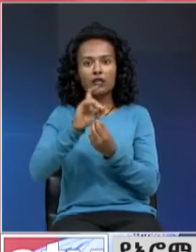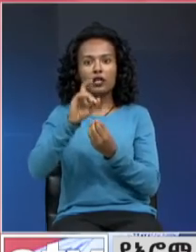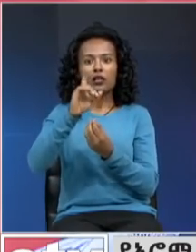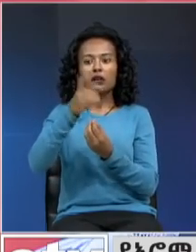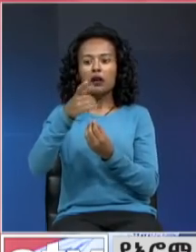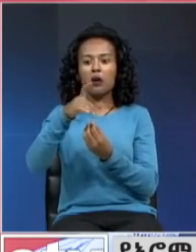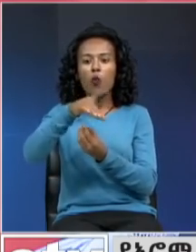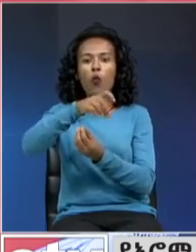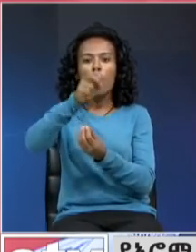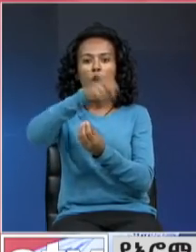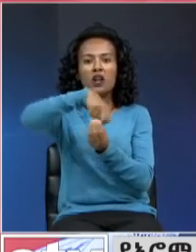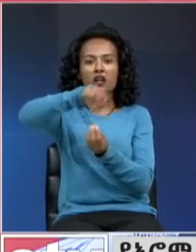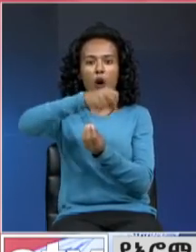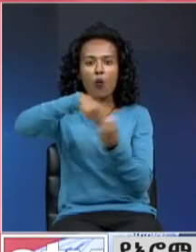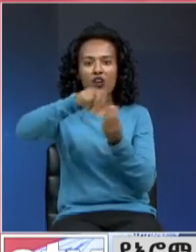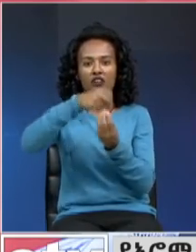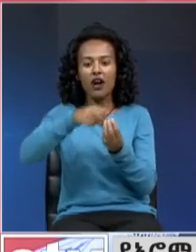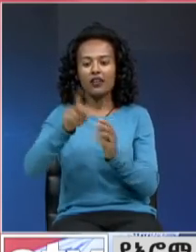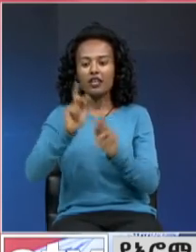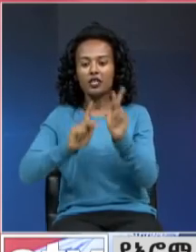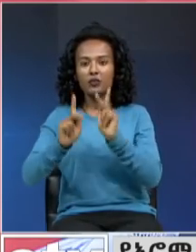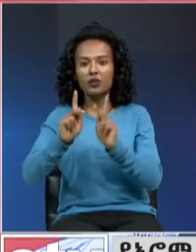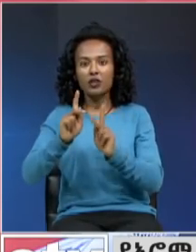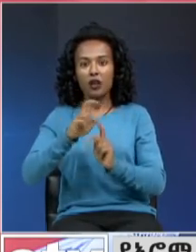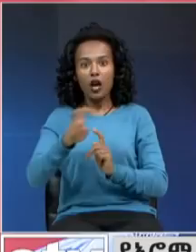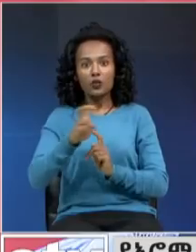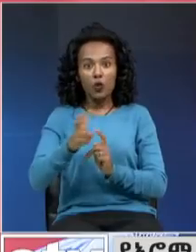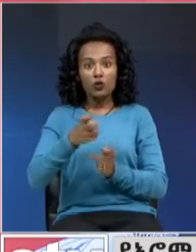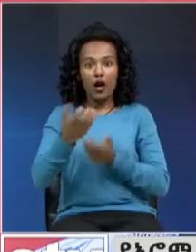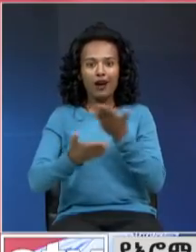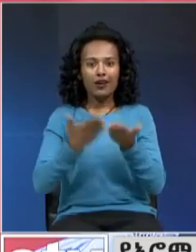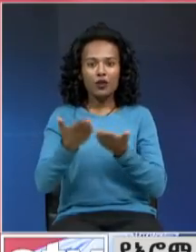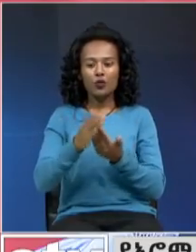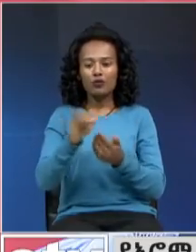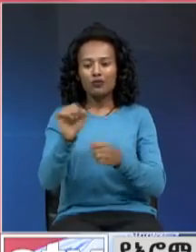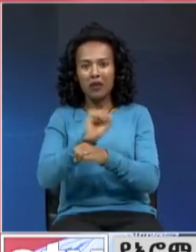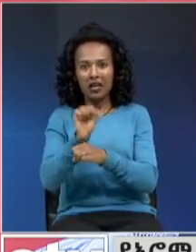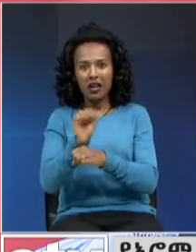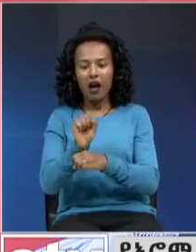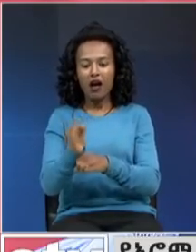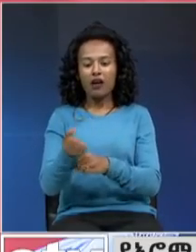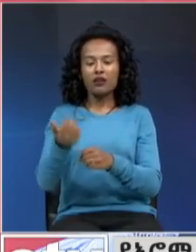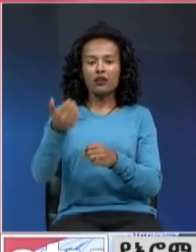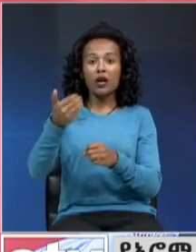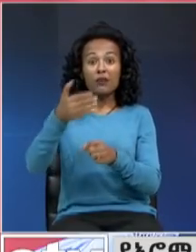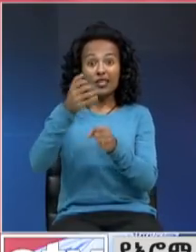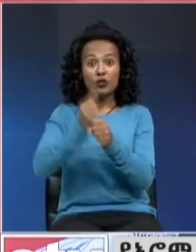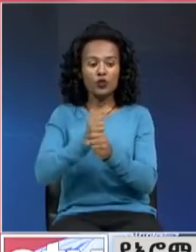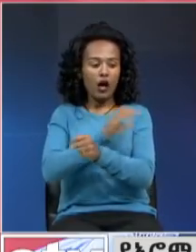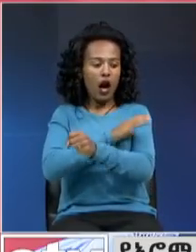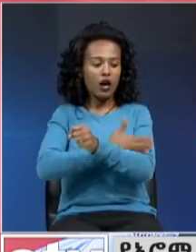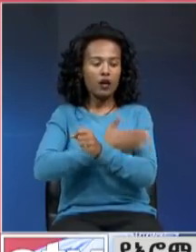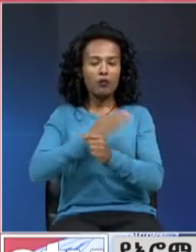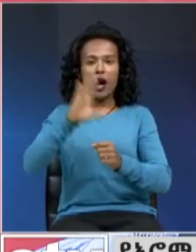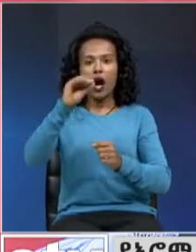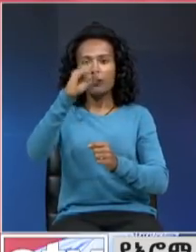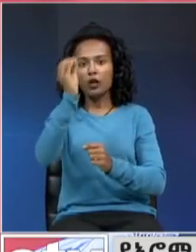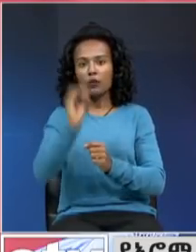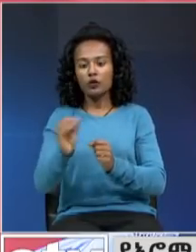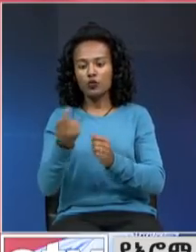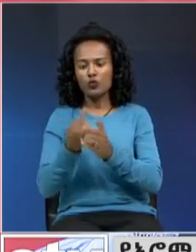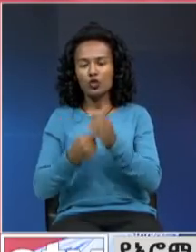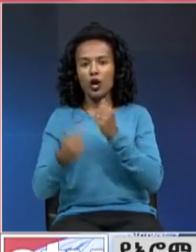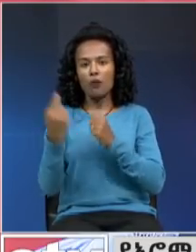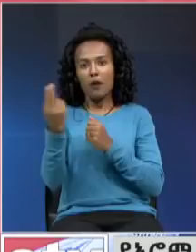ወረዳ የሚደረጉ የህዝብ የትራንስፖርት አገልግሎቶች መኪኖች ከመጫን አቅማቸው 50%ን ብቻ